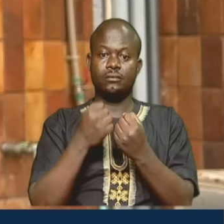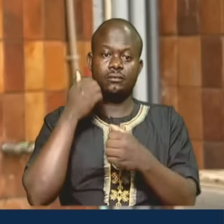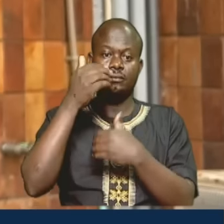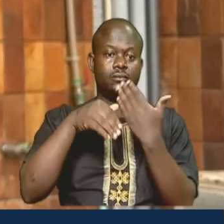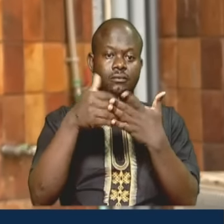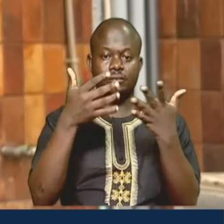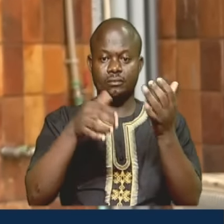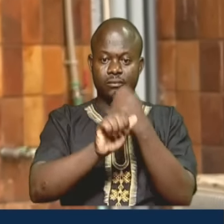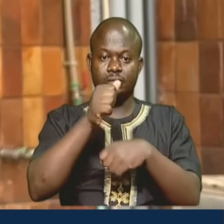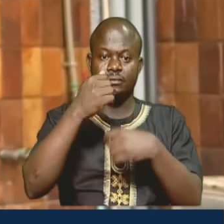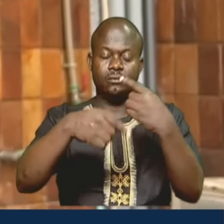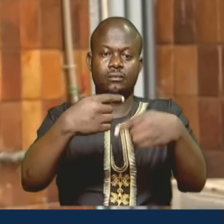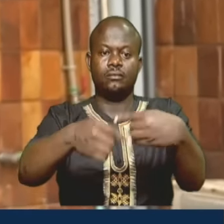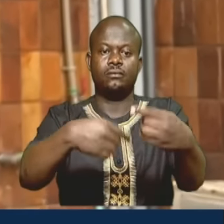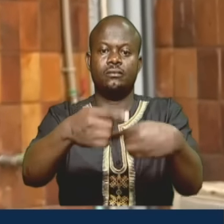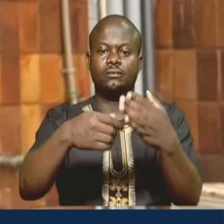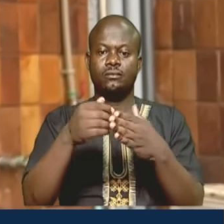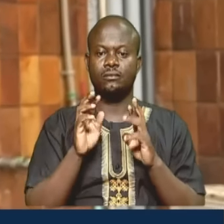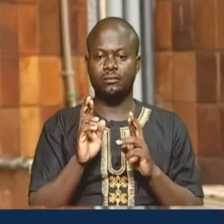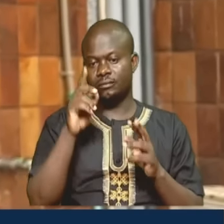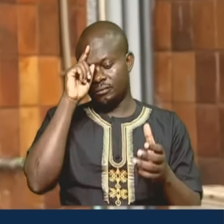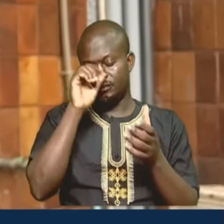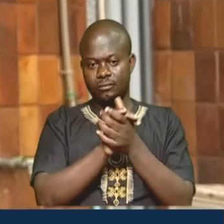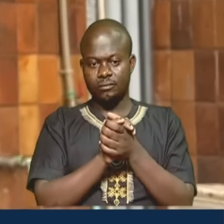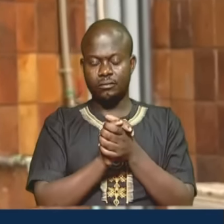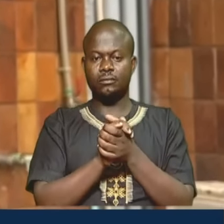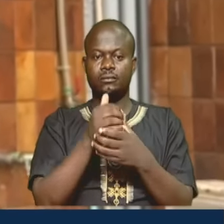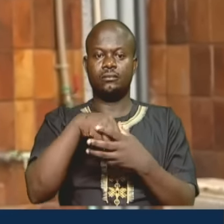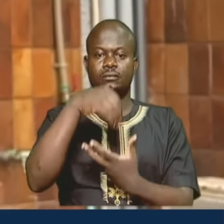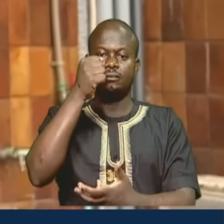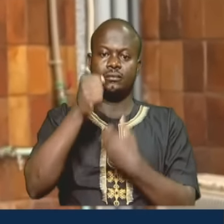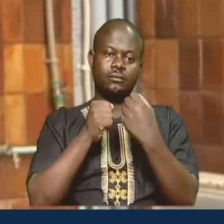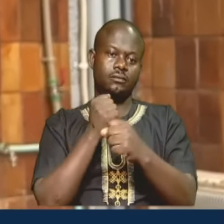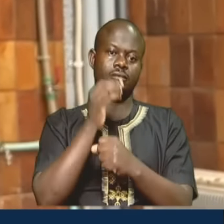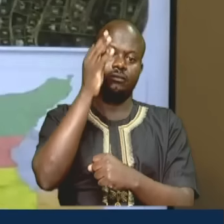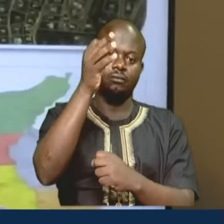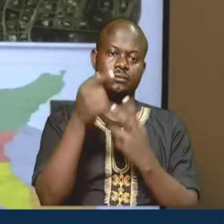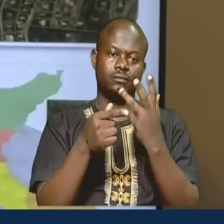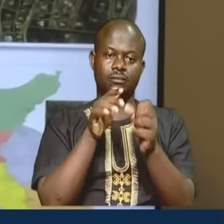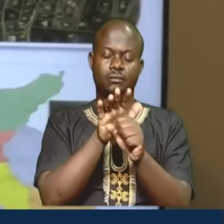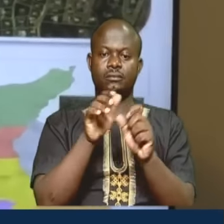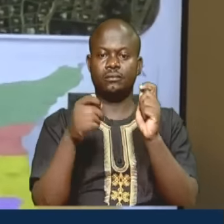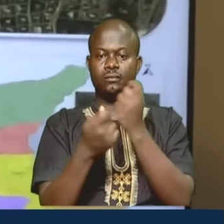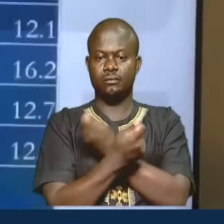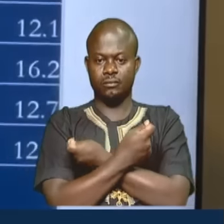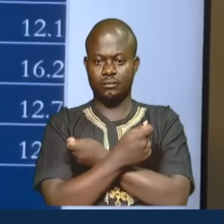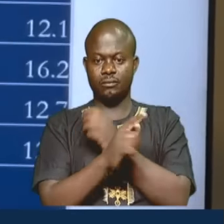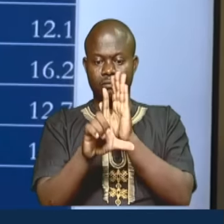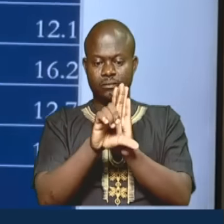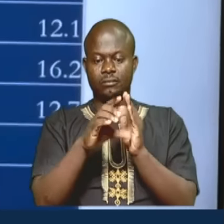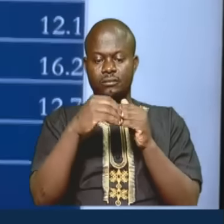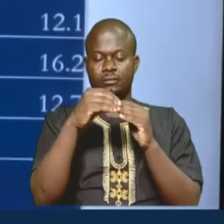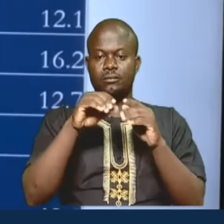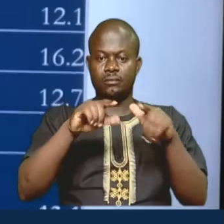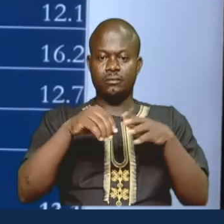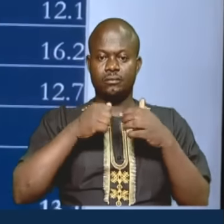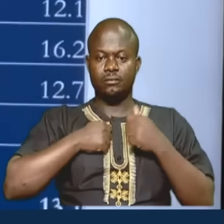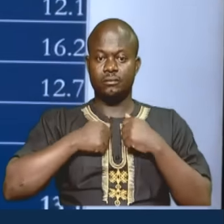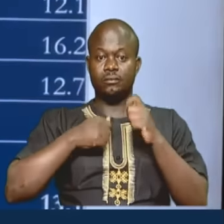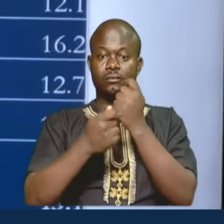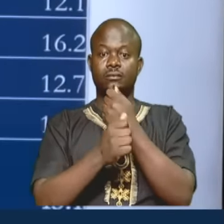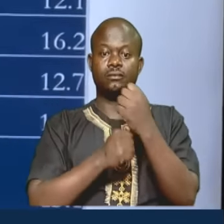bikorwa bizajya gukomeza mu buryo turizera yuko mu ngengo y'imari y'umwaka utaha hari byinshi bizaba byahindutse. Itegeko rigenga ubutaka mu Rwanda ryavuguruwe mu mwaka